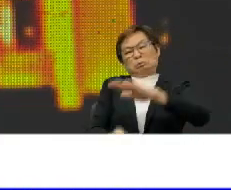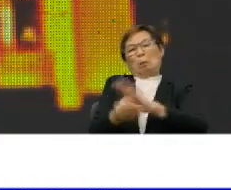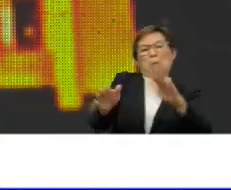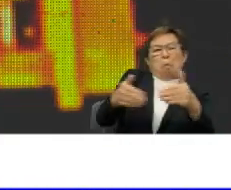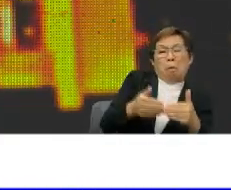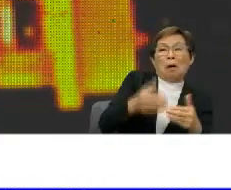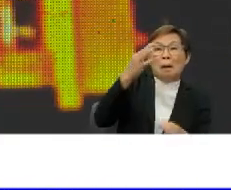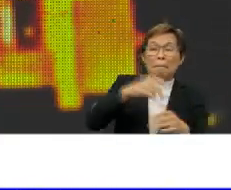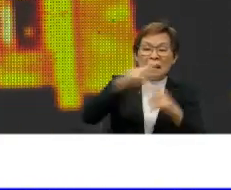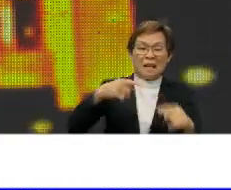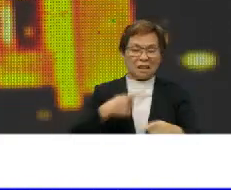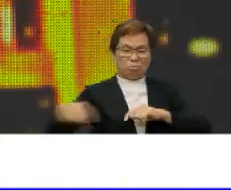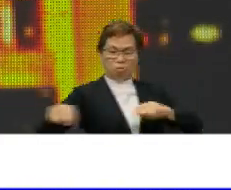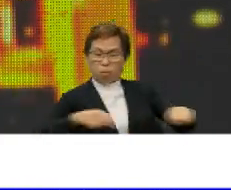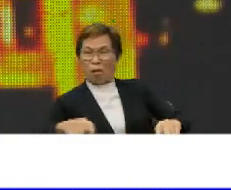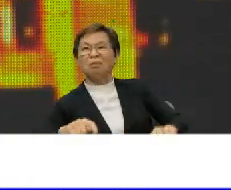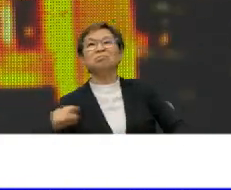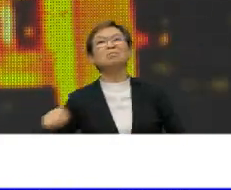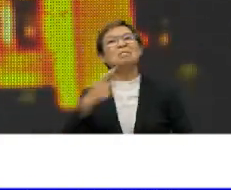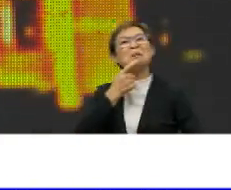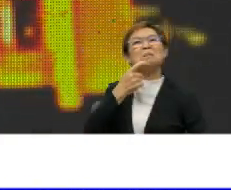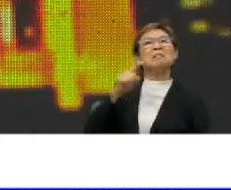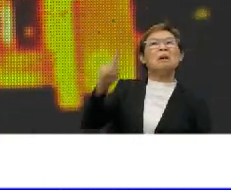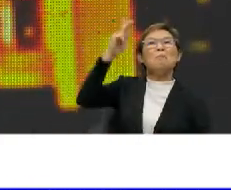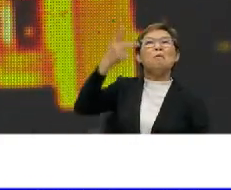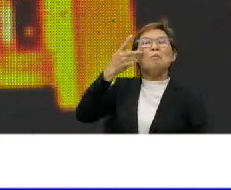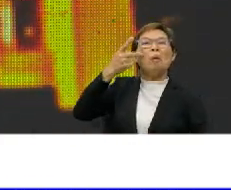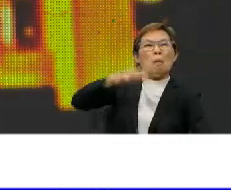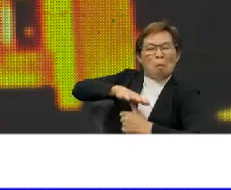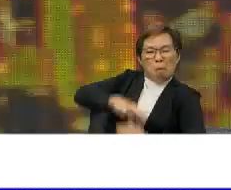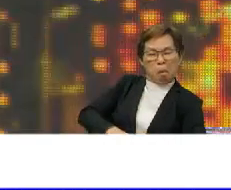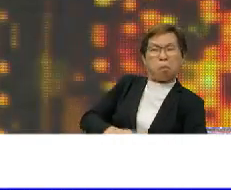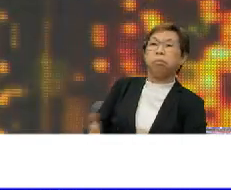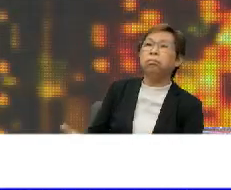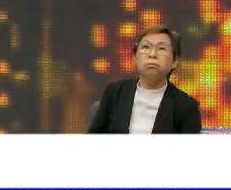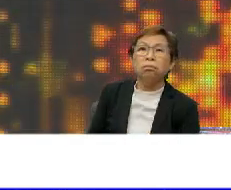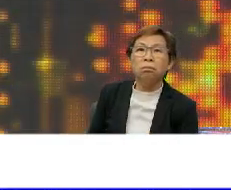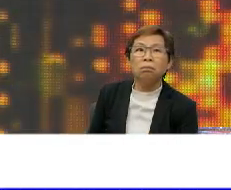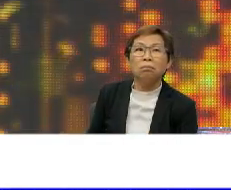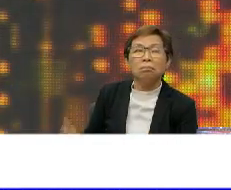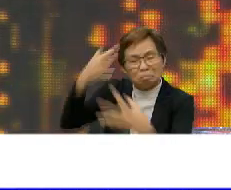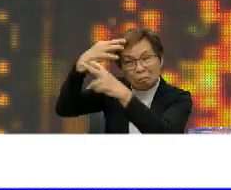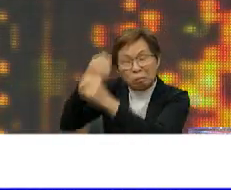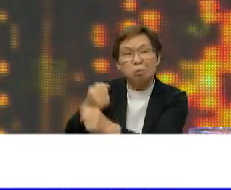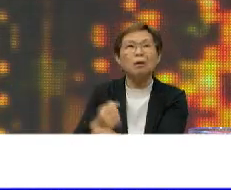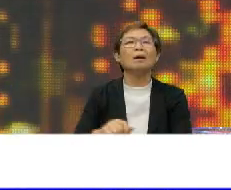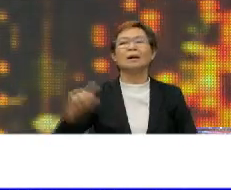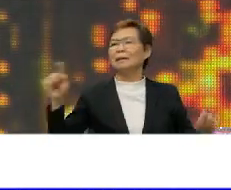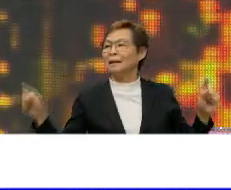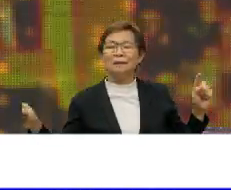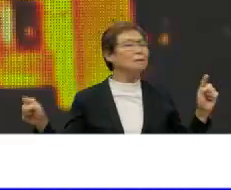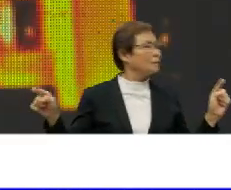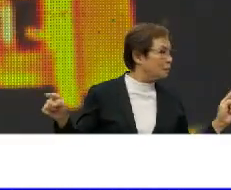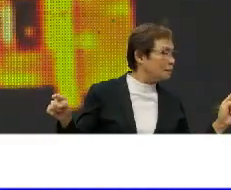kita ini eee politik untuk menekan selanjutnya berkata mana-mana